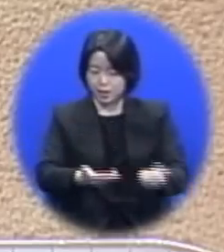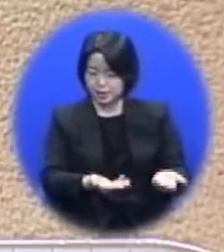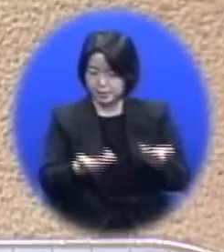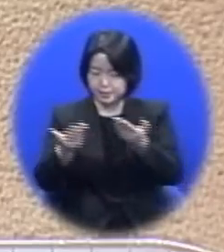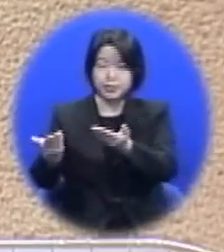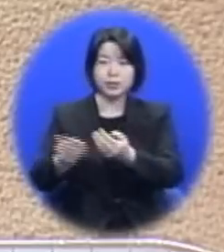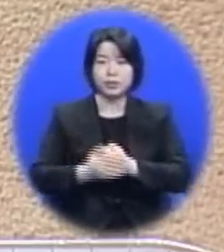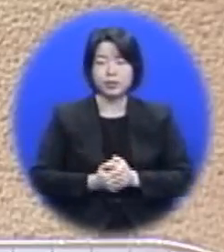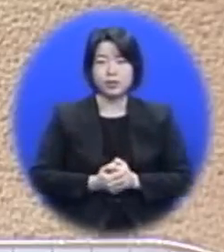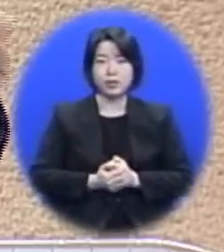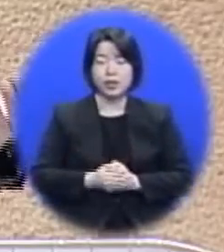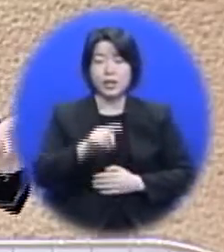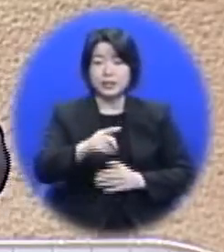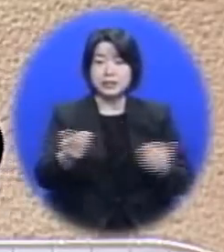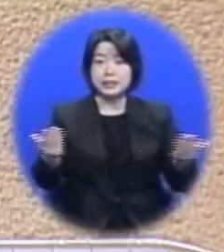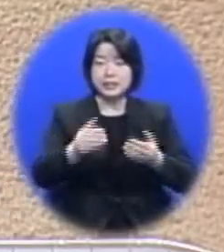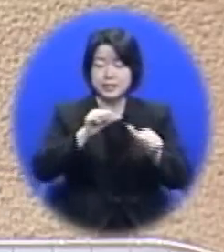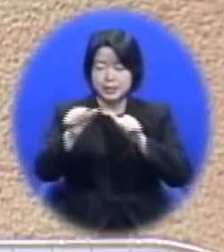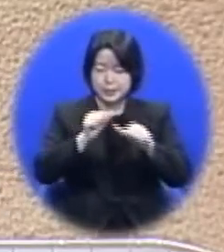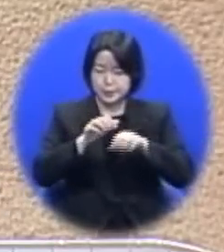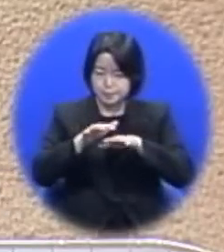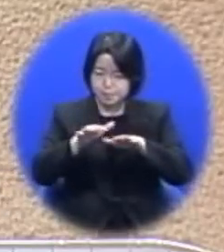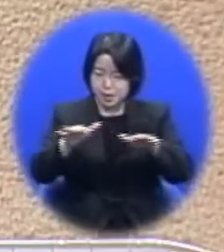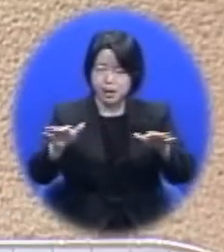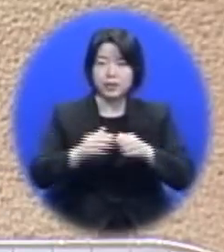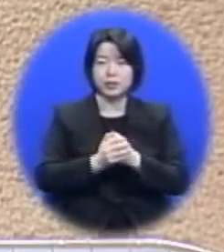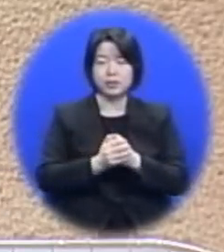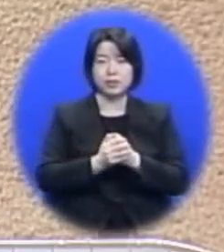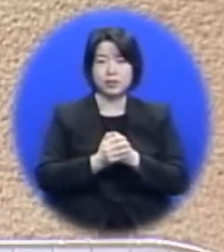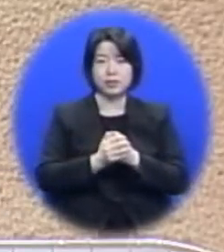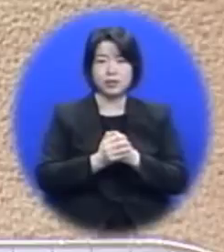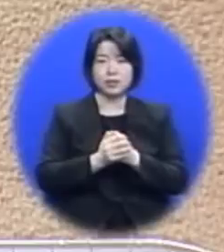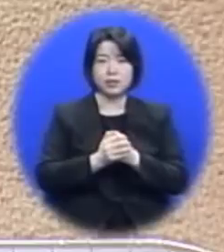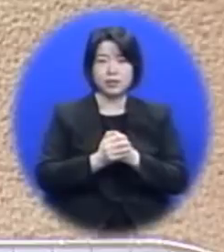섬겨드렸어요. 그 일이 소문이 나기 시작했어요.